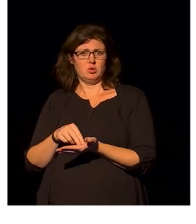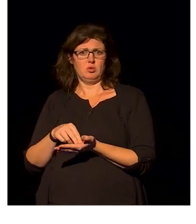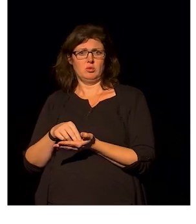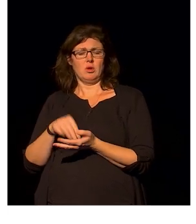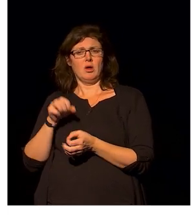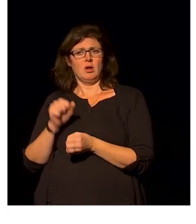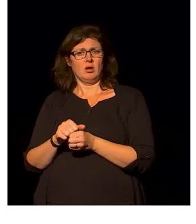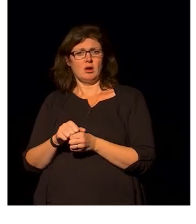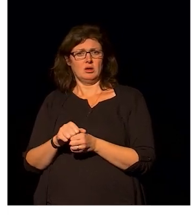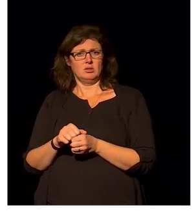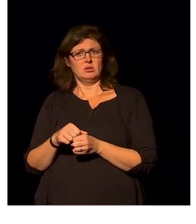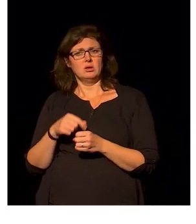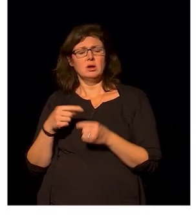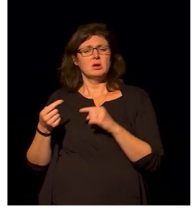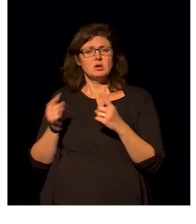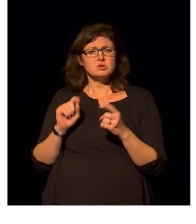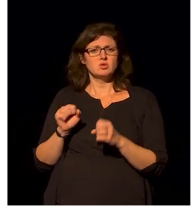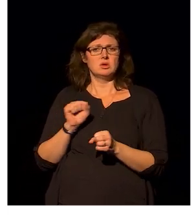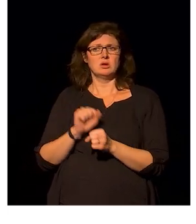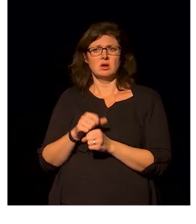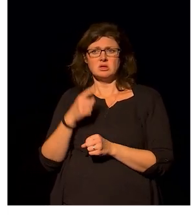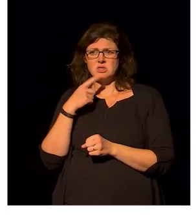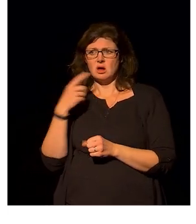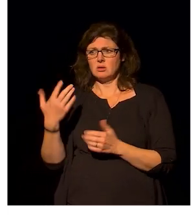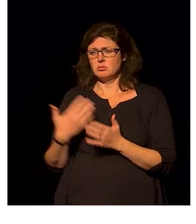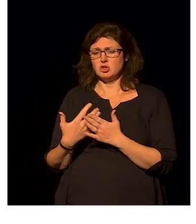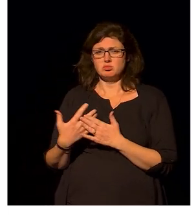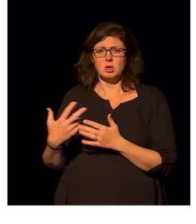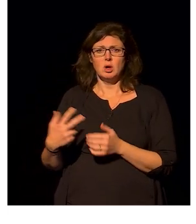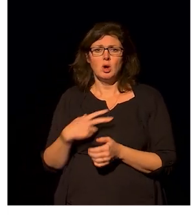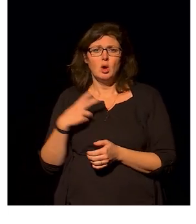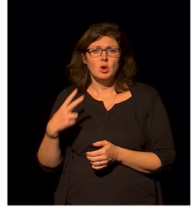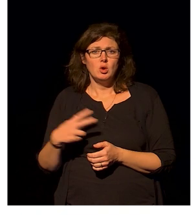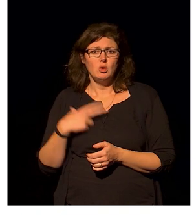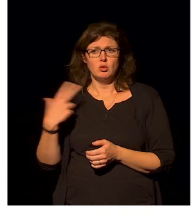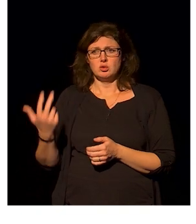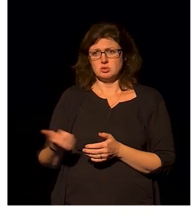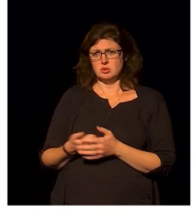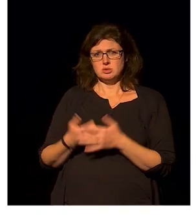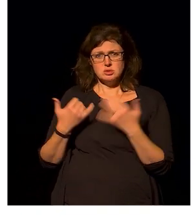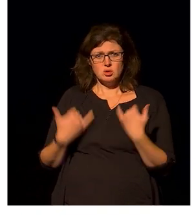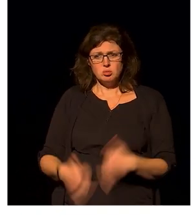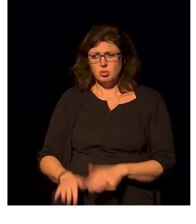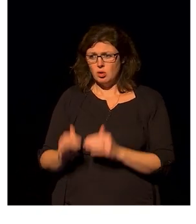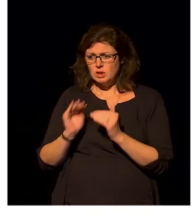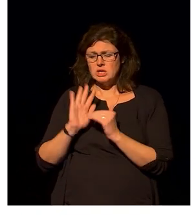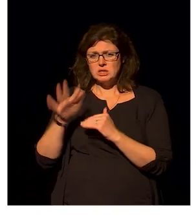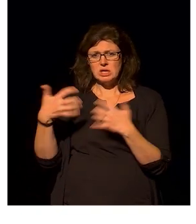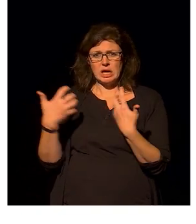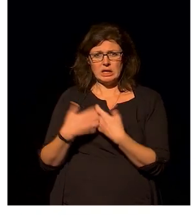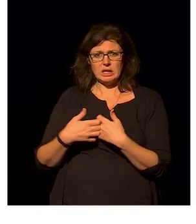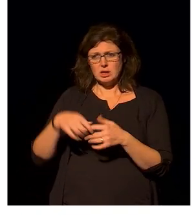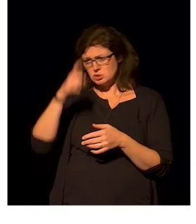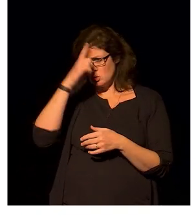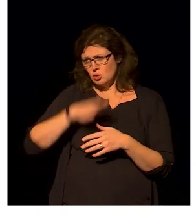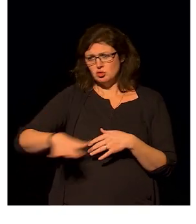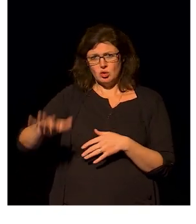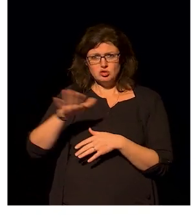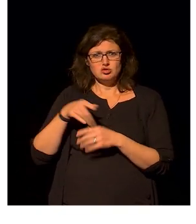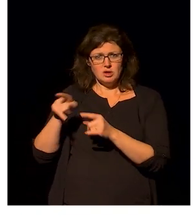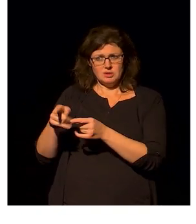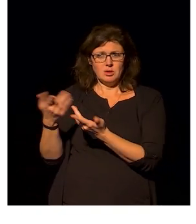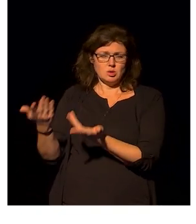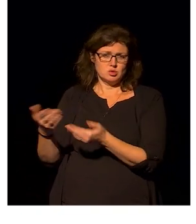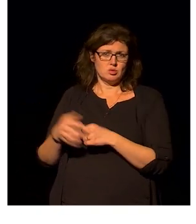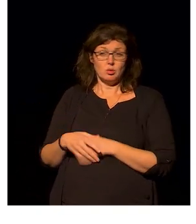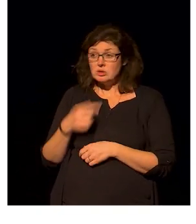Luxus der Geburt in einem Nachkriegsdeutschland irgendwie garantiert ist. Und ich will den Leuten auch